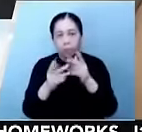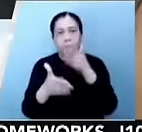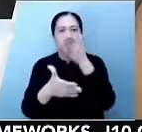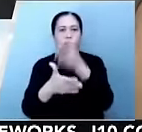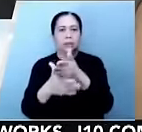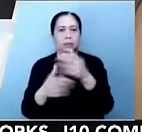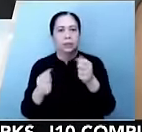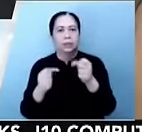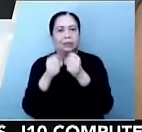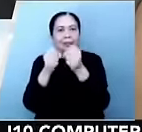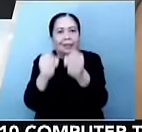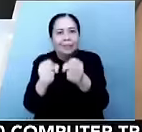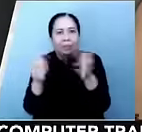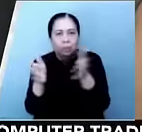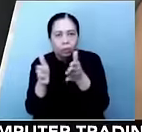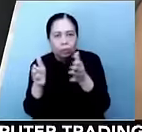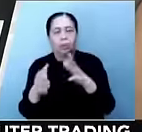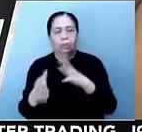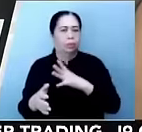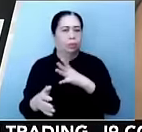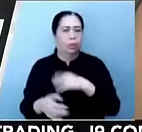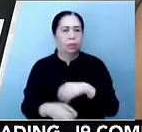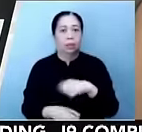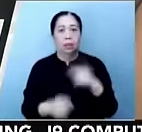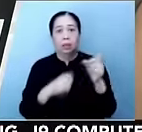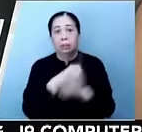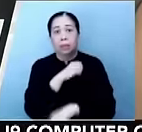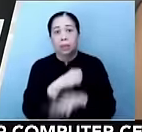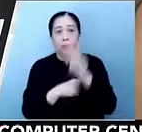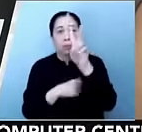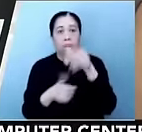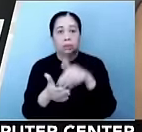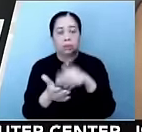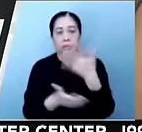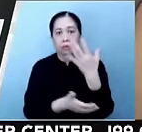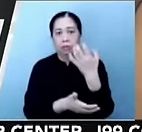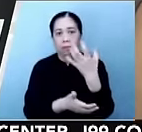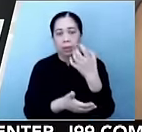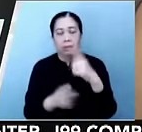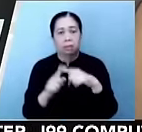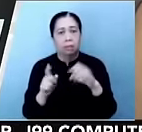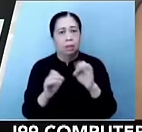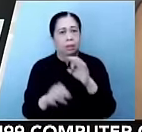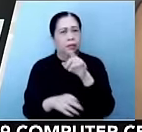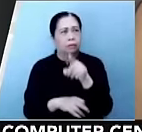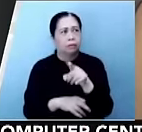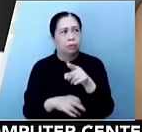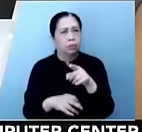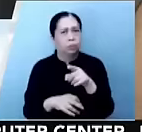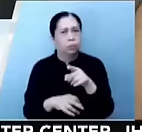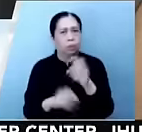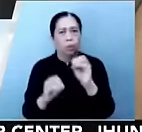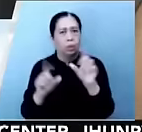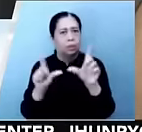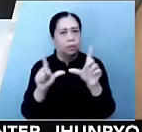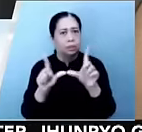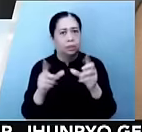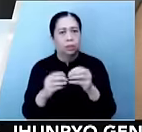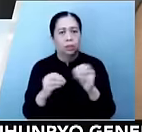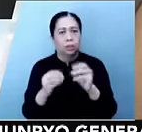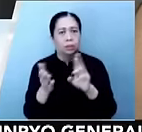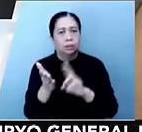kalsada. Ang penalty po ay 2,500. Pero kung kayo po ay walang lisensya or walang rehistro